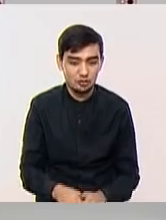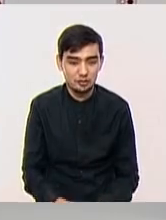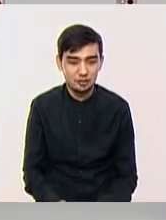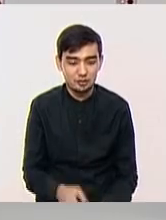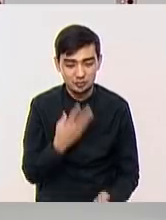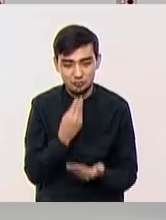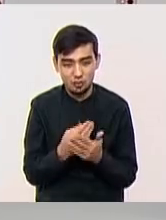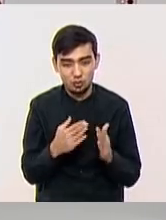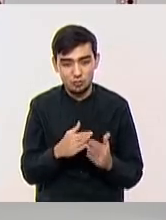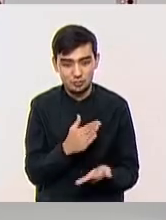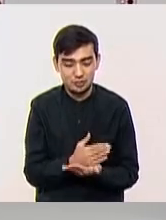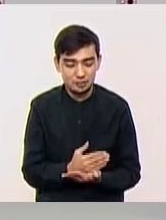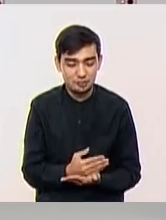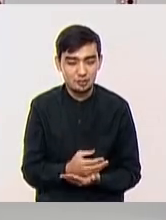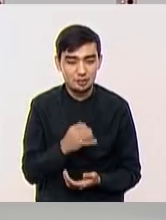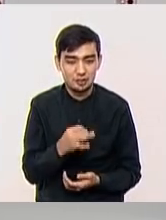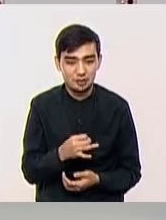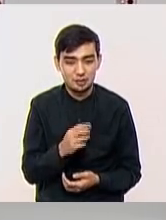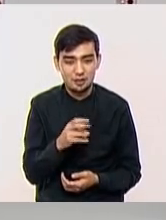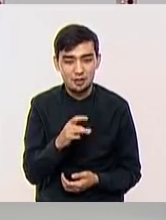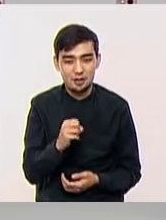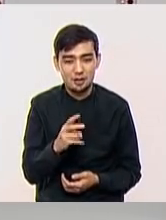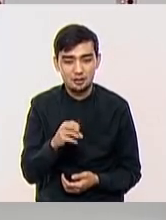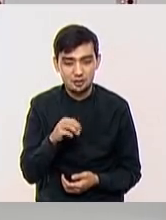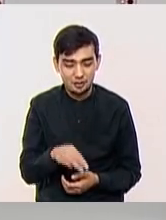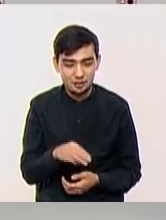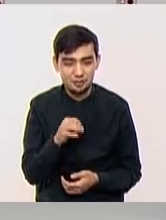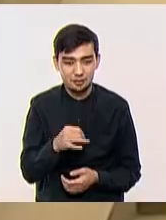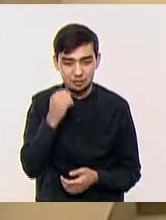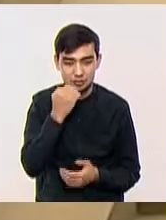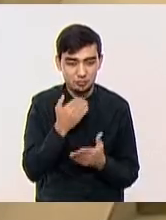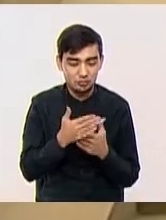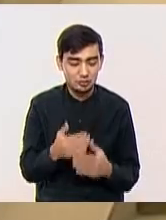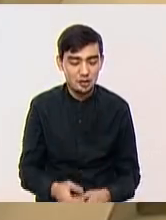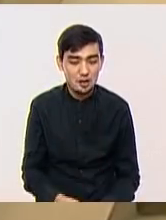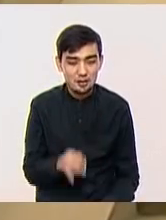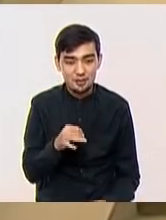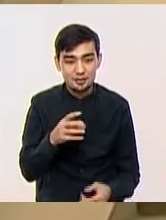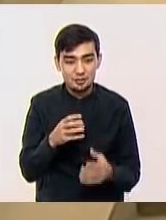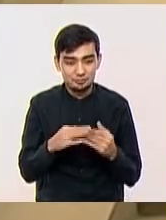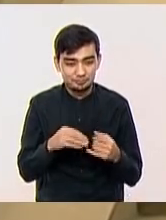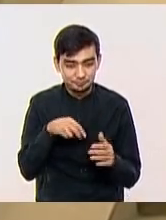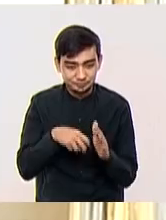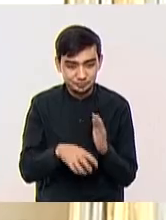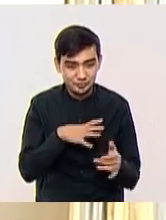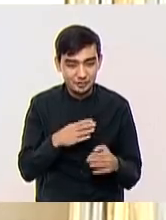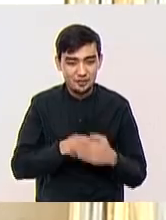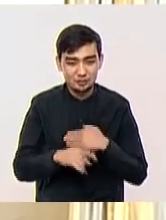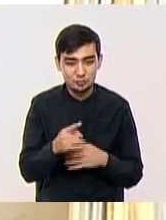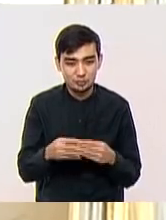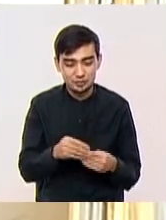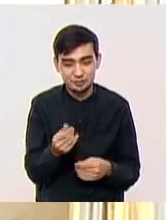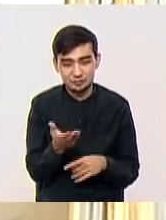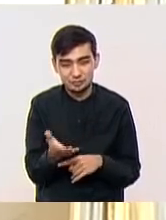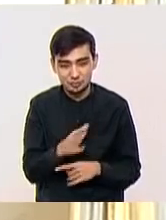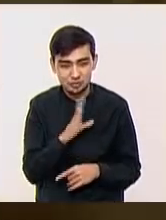өз үйіміз бар, Аллаға шүкір. Қарекет форумы Гүлмира Маханқызының арқасында. Жер асты жолында мүгедек ұлымен бірге қайыр тілеп